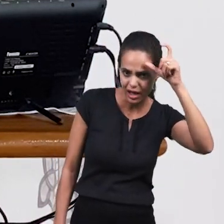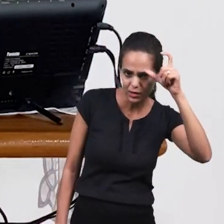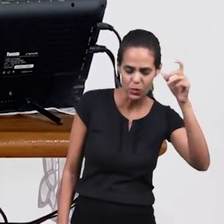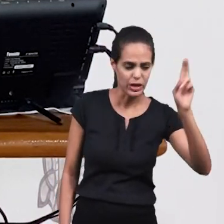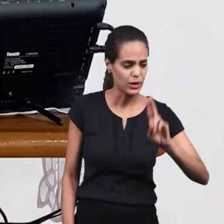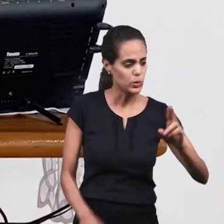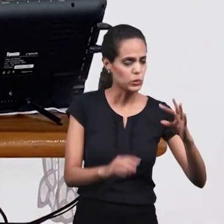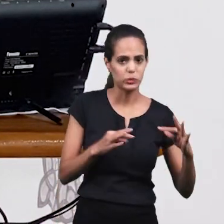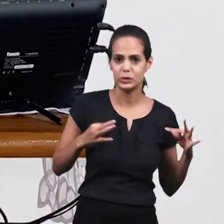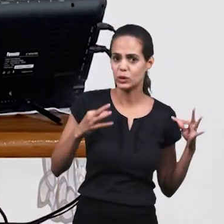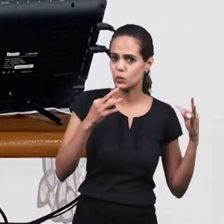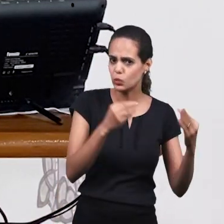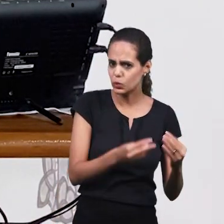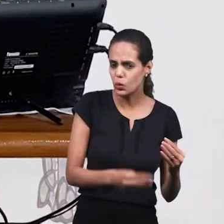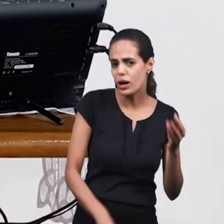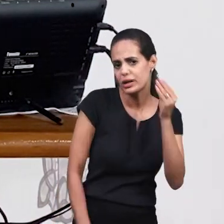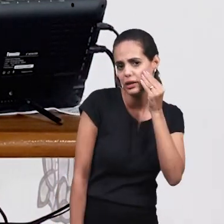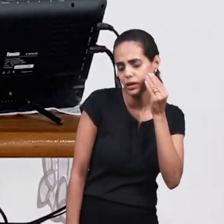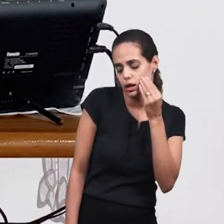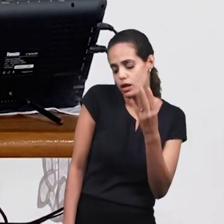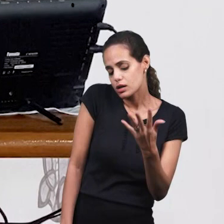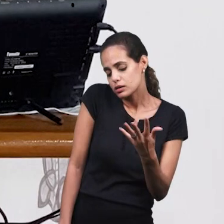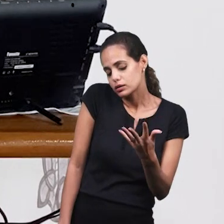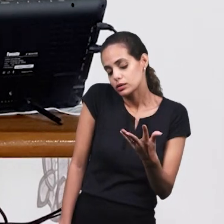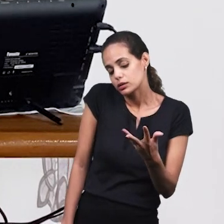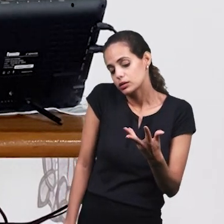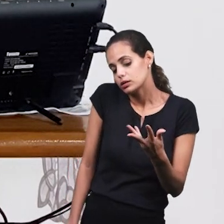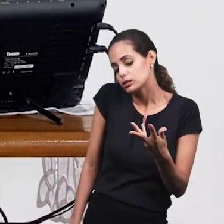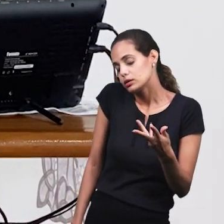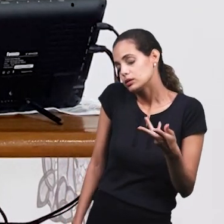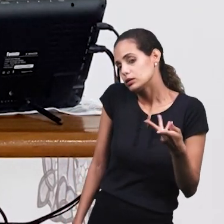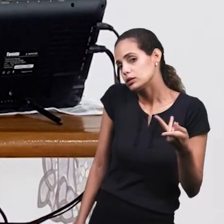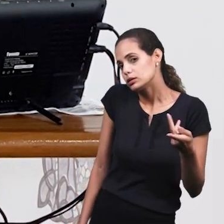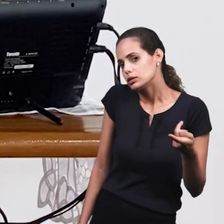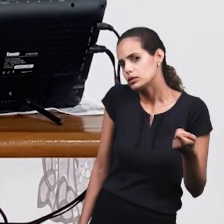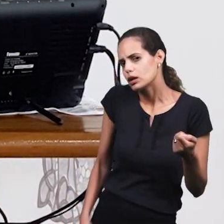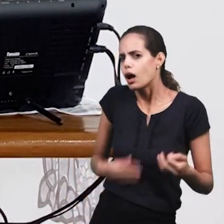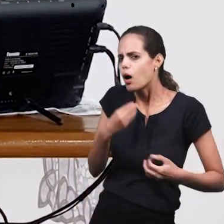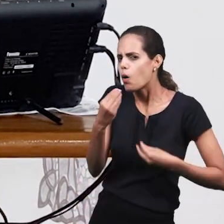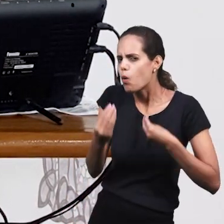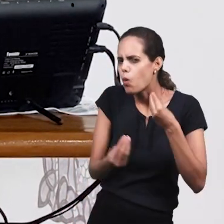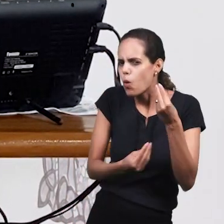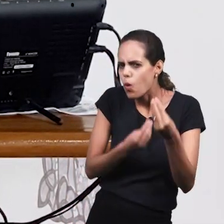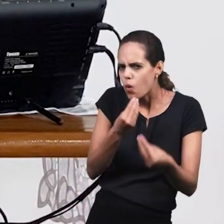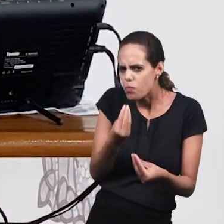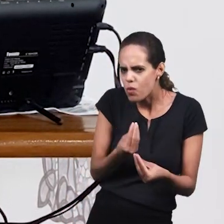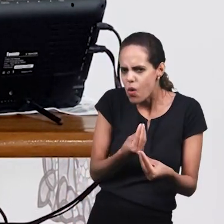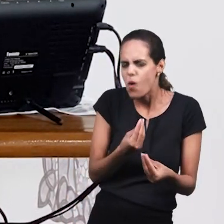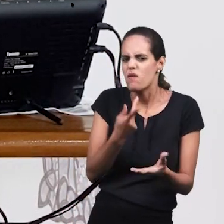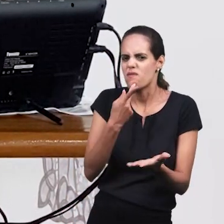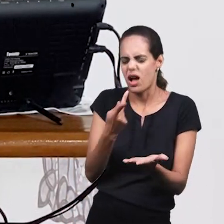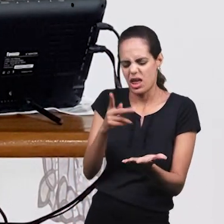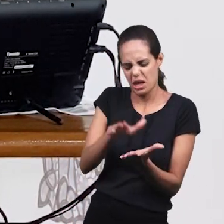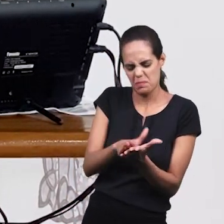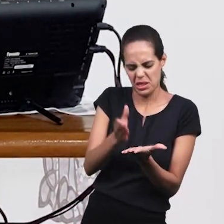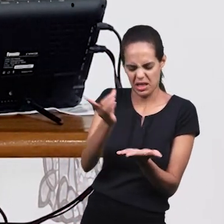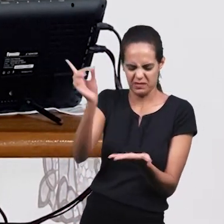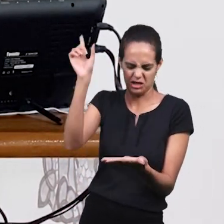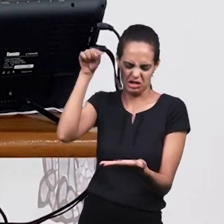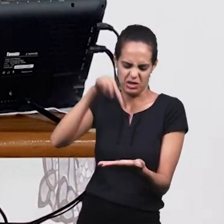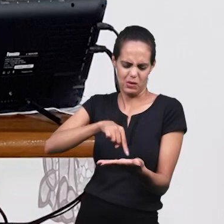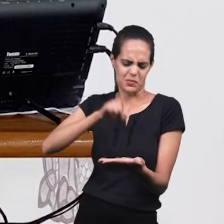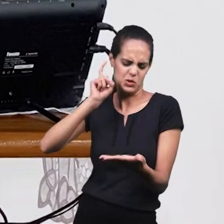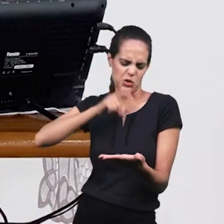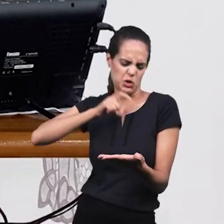en déviant de la propre parole de Dieu pour nous faire désister et nous décourager de la marche qui un jour nous a été